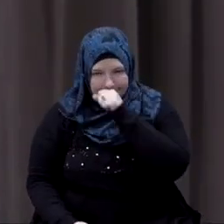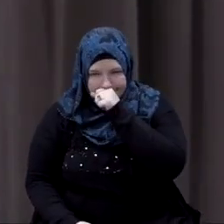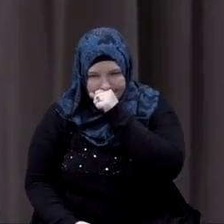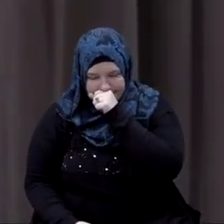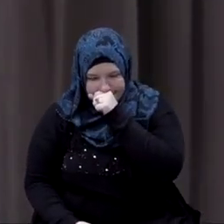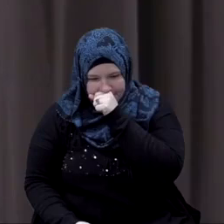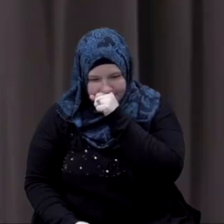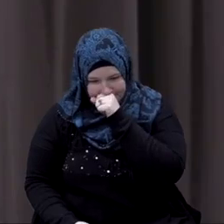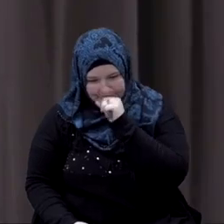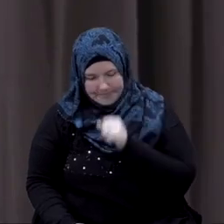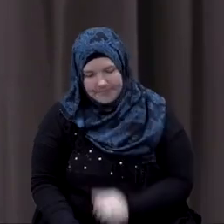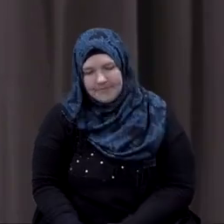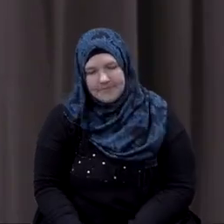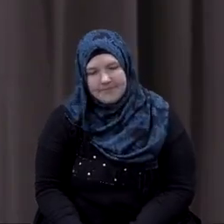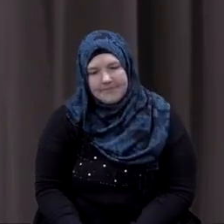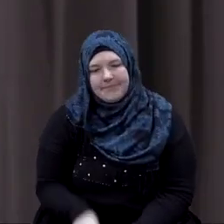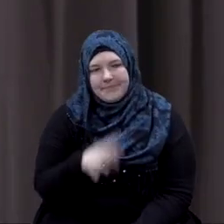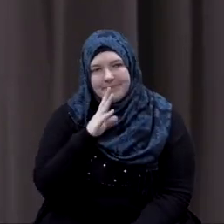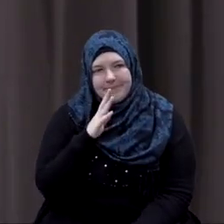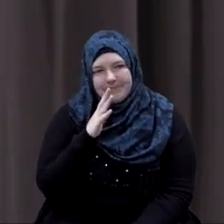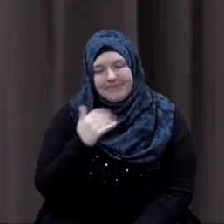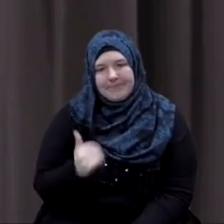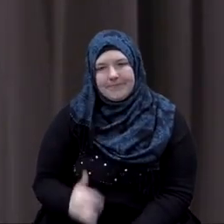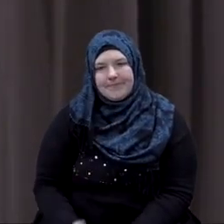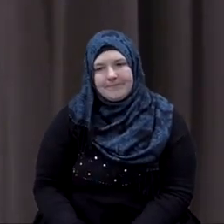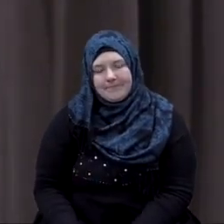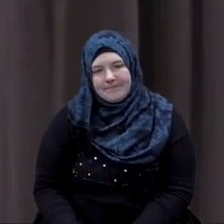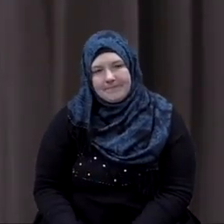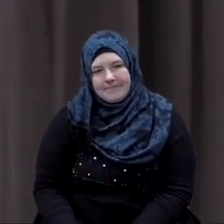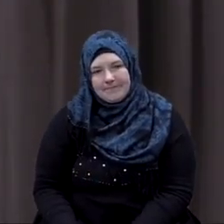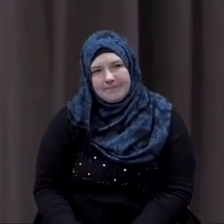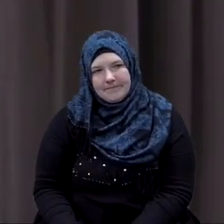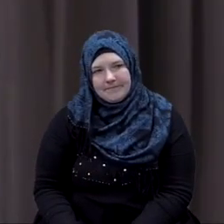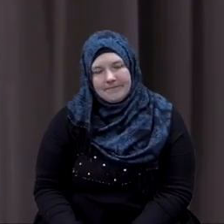تحسنوا وإن أساءوا أن تتجنبوا الإساءة.